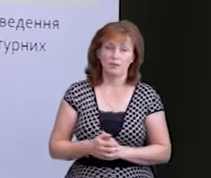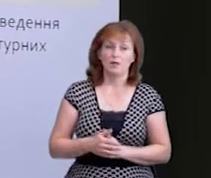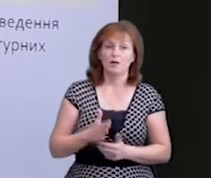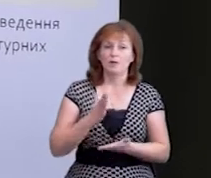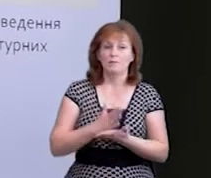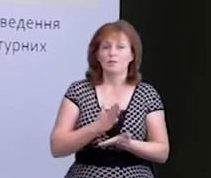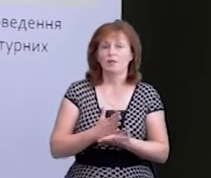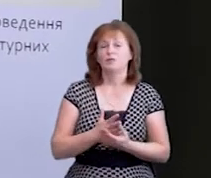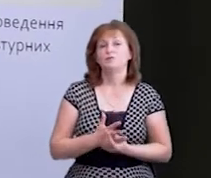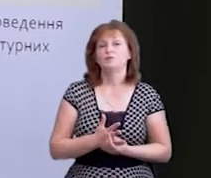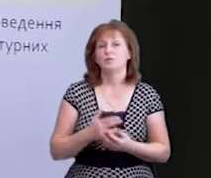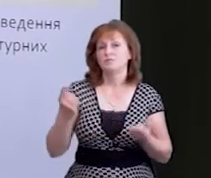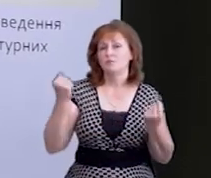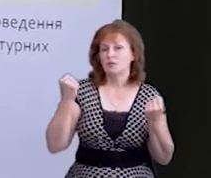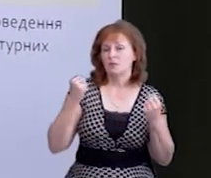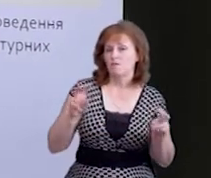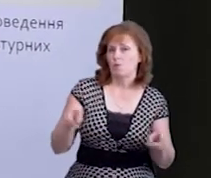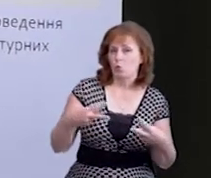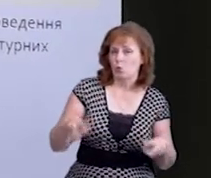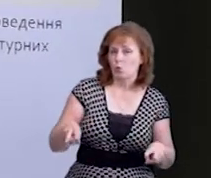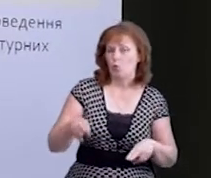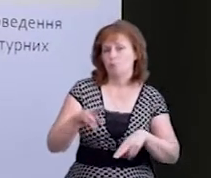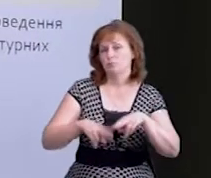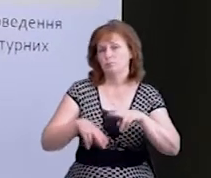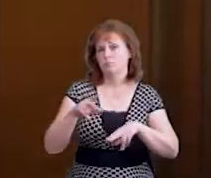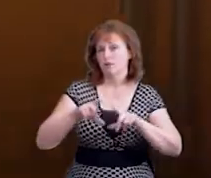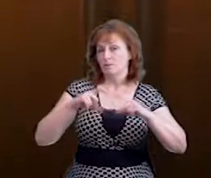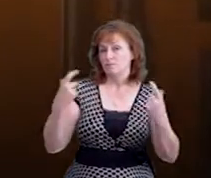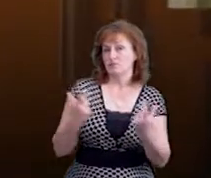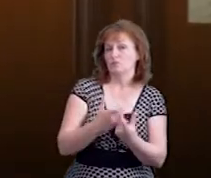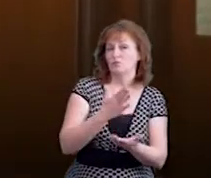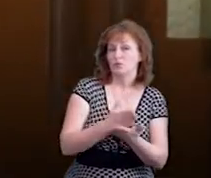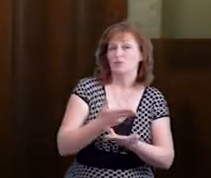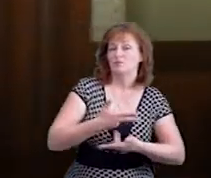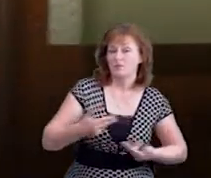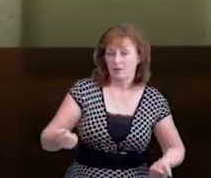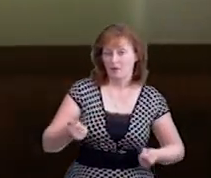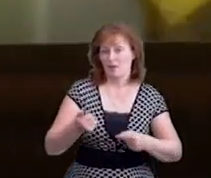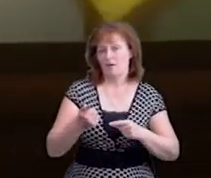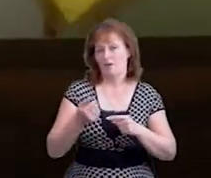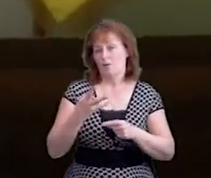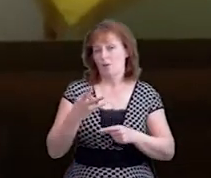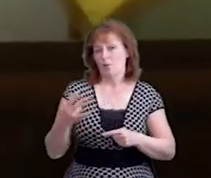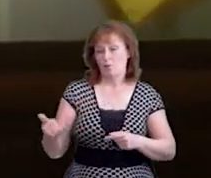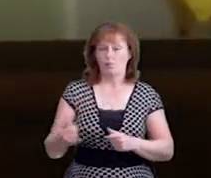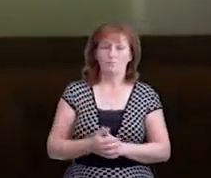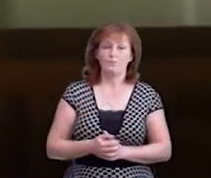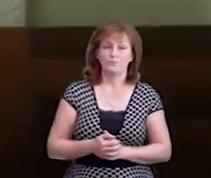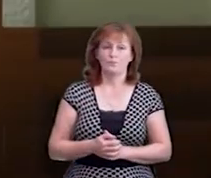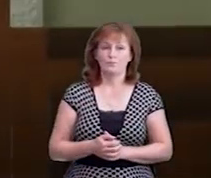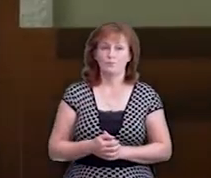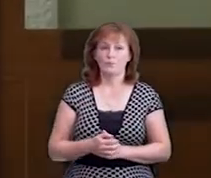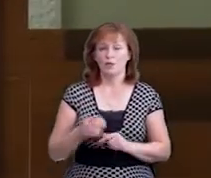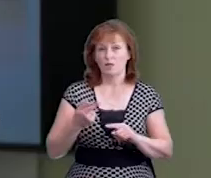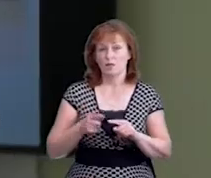спортивной инфраструктуры, имеется в виду спортивный клуб, да, там у нас стадион уже есть. Отсутствие выхода на фасад, на дорогу. Это, в